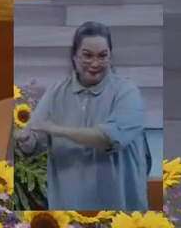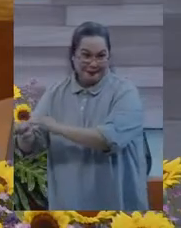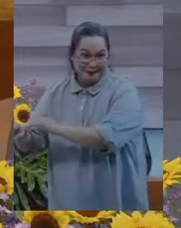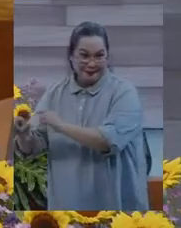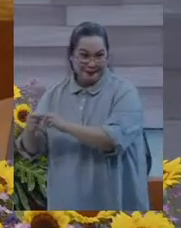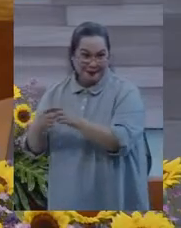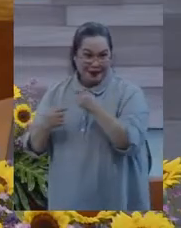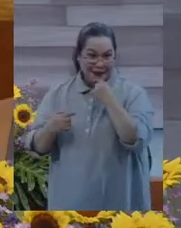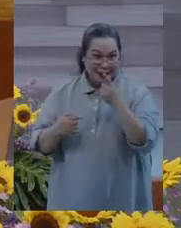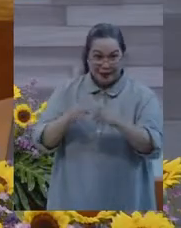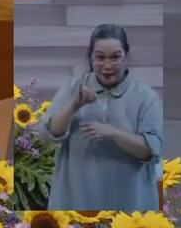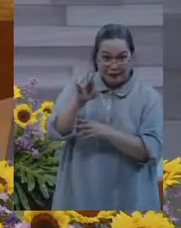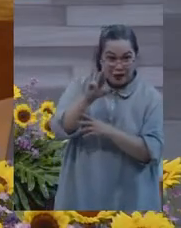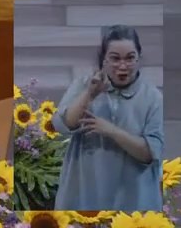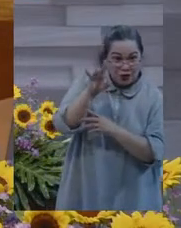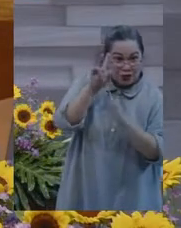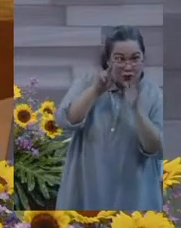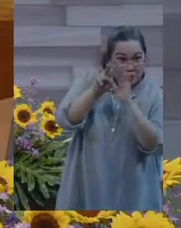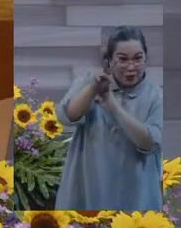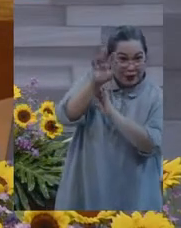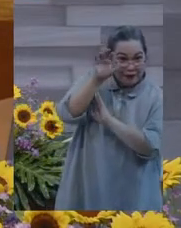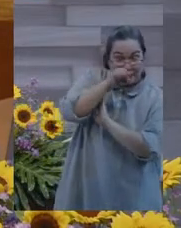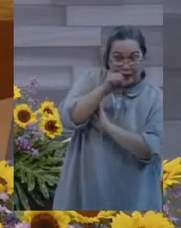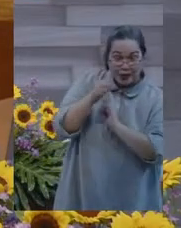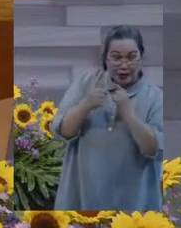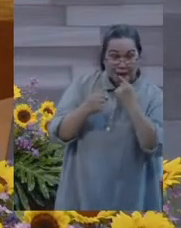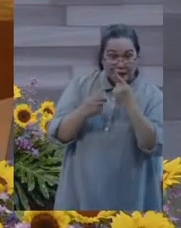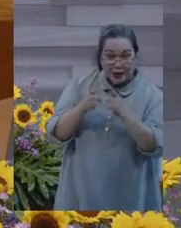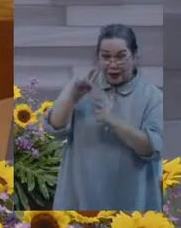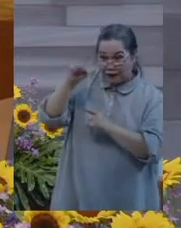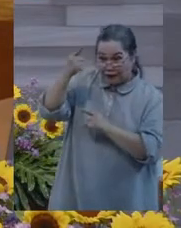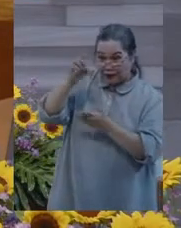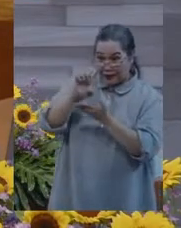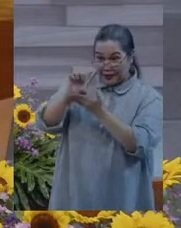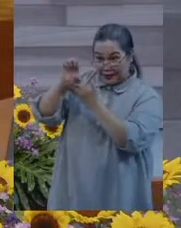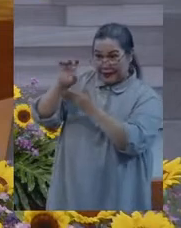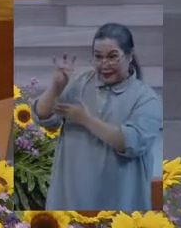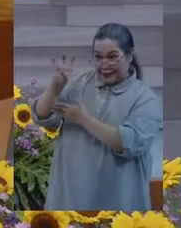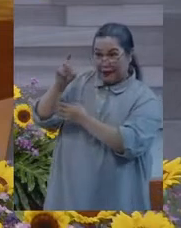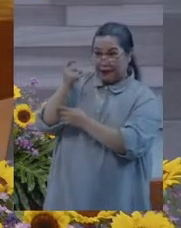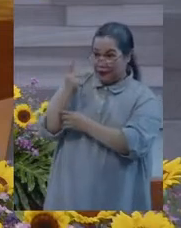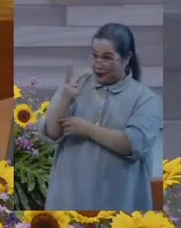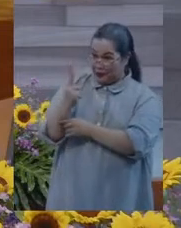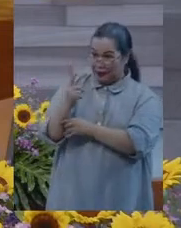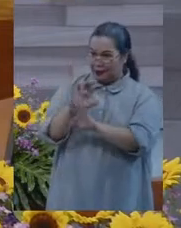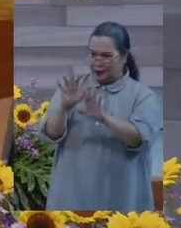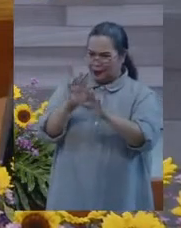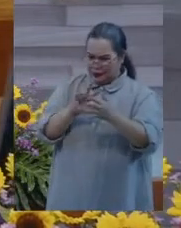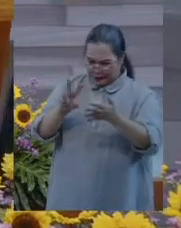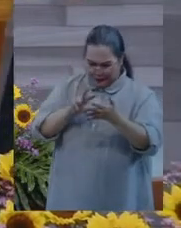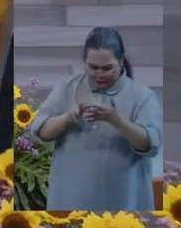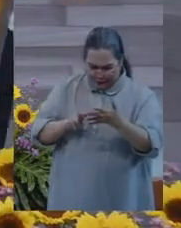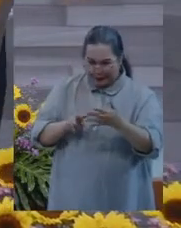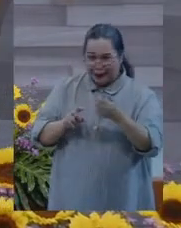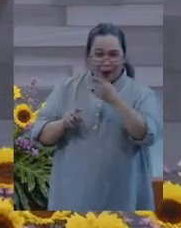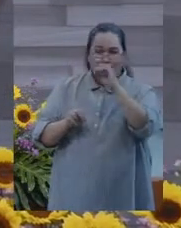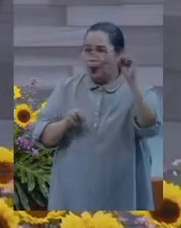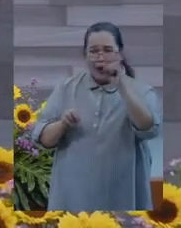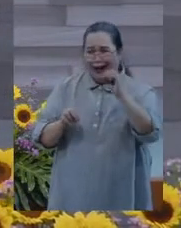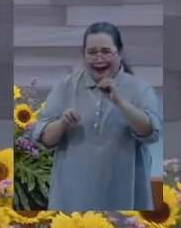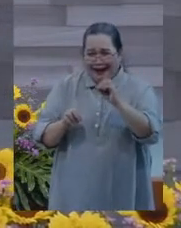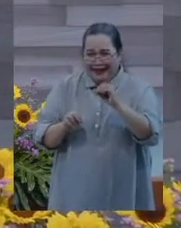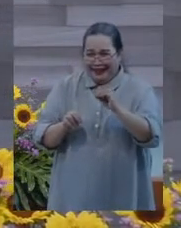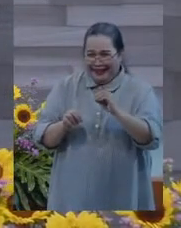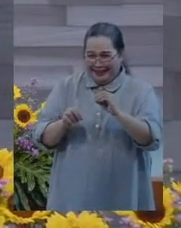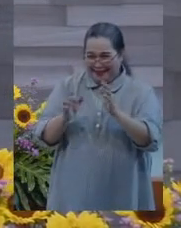na prophecy. Ang quote na ito actually ay nasa 1 Enoch 7:1. Huwag nyo nga hanapin sa Bible nyo kasi wala po sa